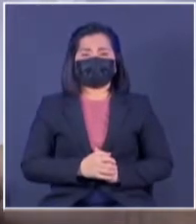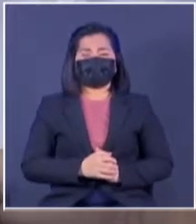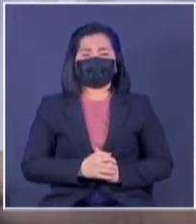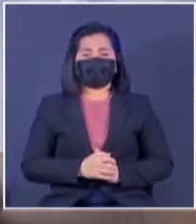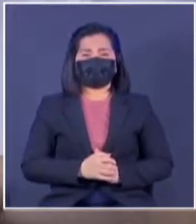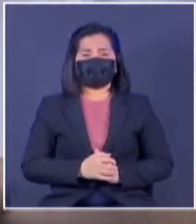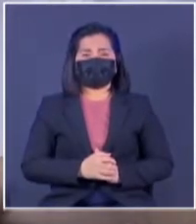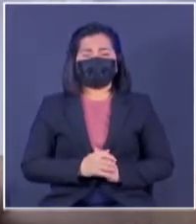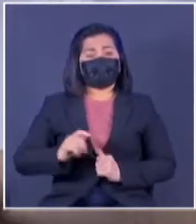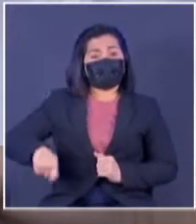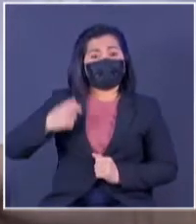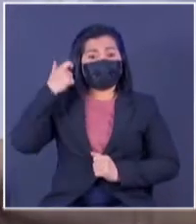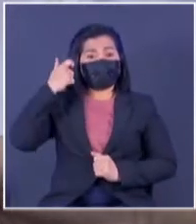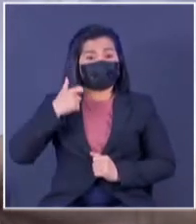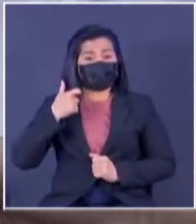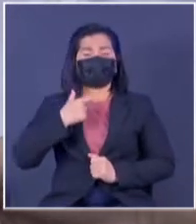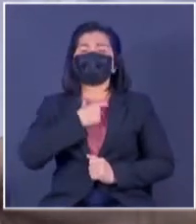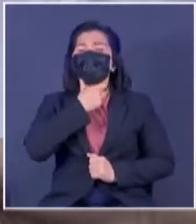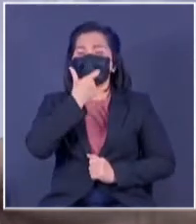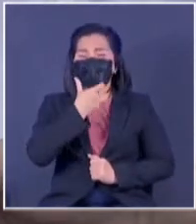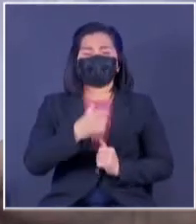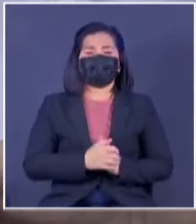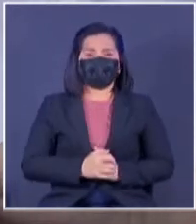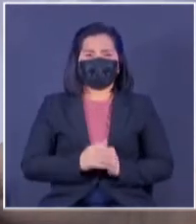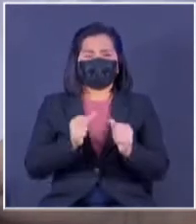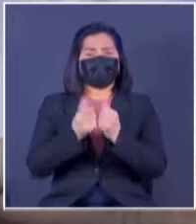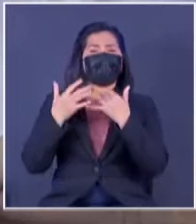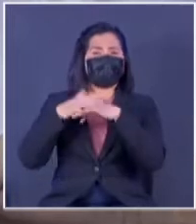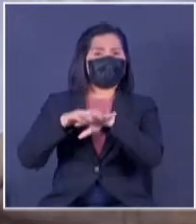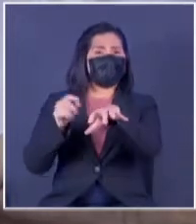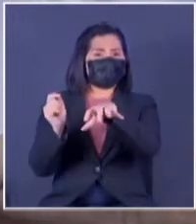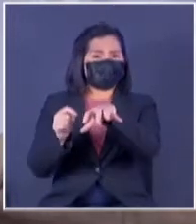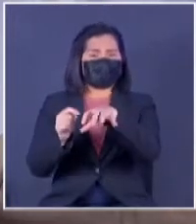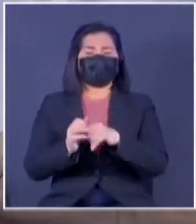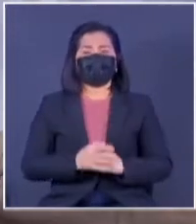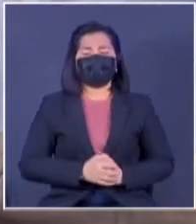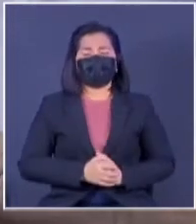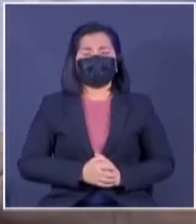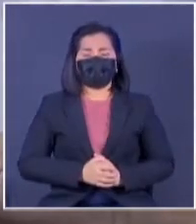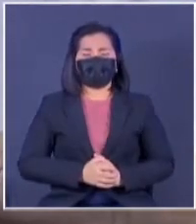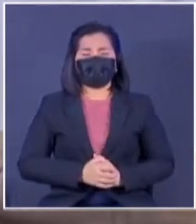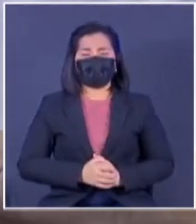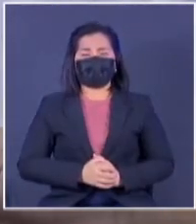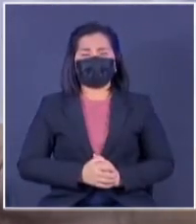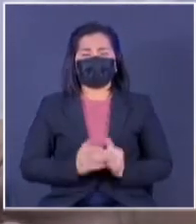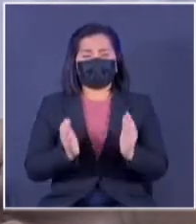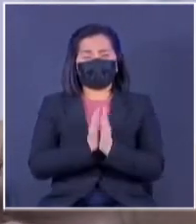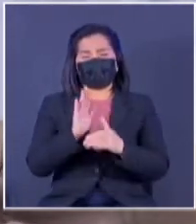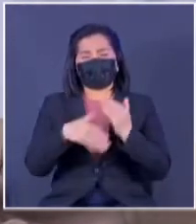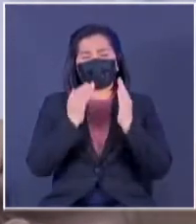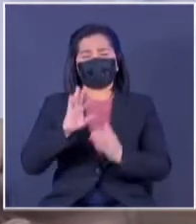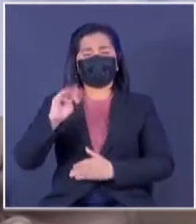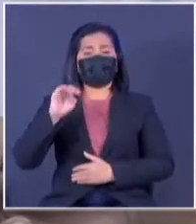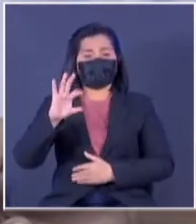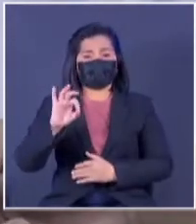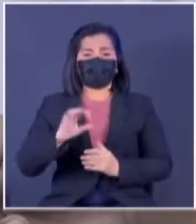มีทั้งเขมรพม่ากะเหรี่ยงนะครับก็อยู่รวมกันนะครับในแคมป์ครับรวมทั้งหมด49คนครับ